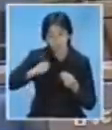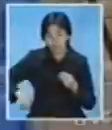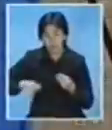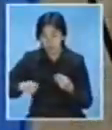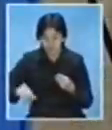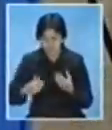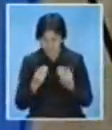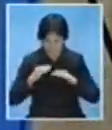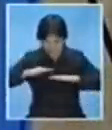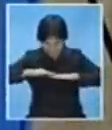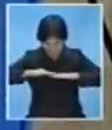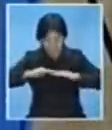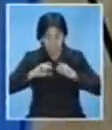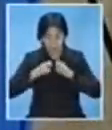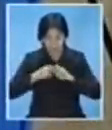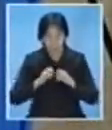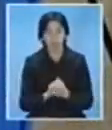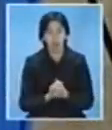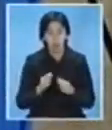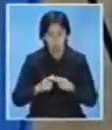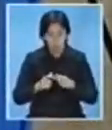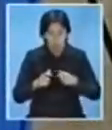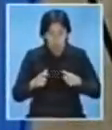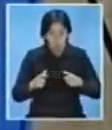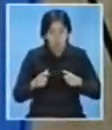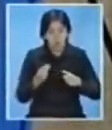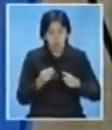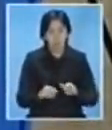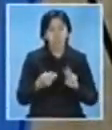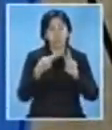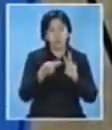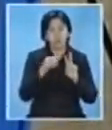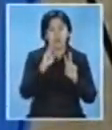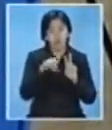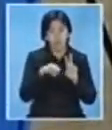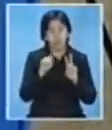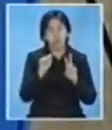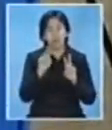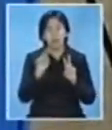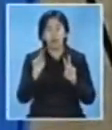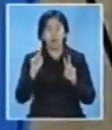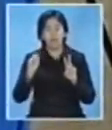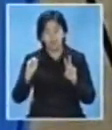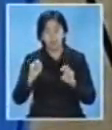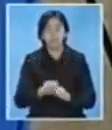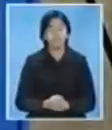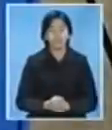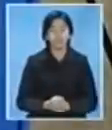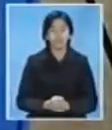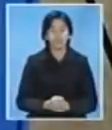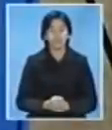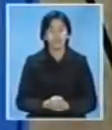ชามีขนาดใหญ่มากถึง 26,000 ตารางกิโลเมตรนะคะโดยต